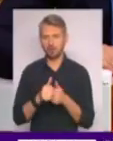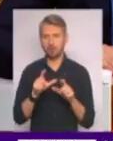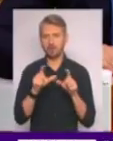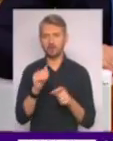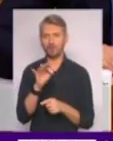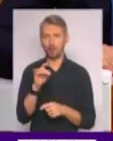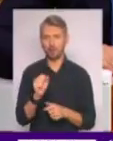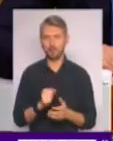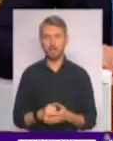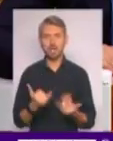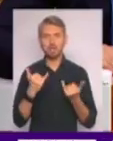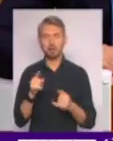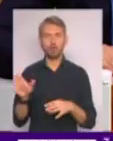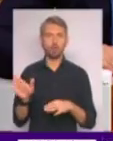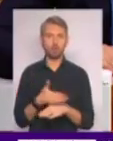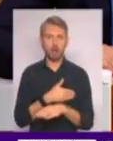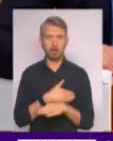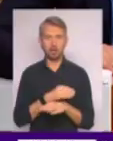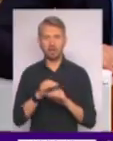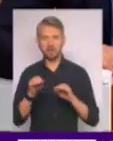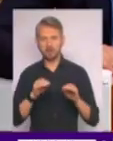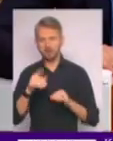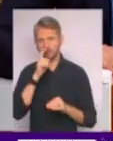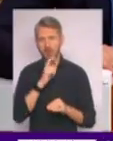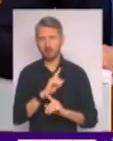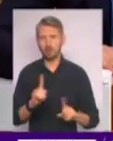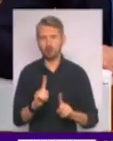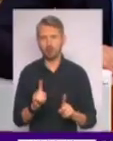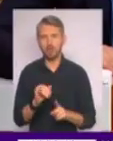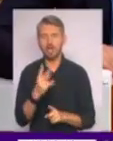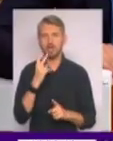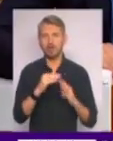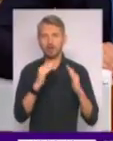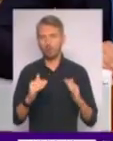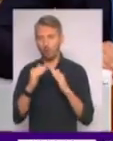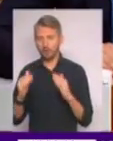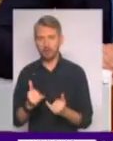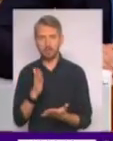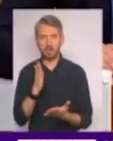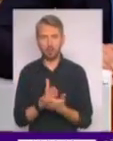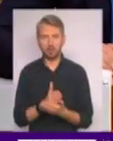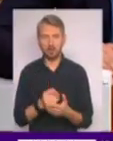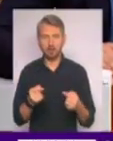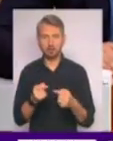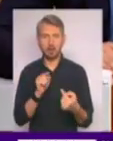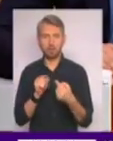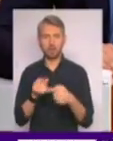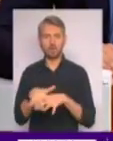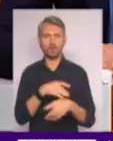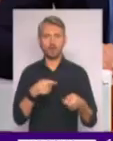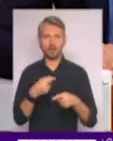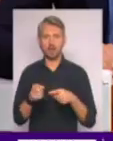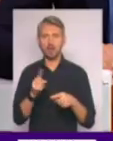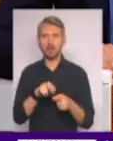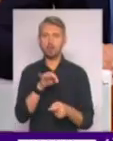Фора. Тепер його убрали, наставили неізвісно що, і два кіоска тепер знаходяться якраз напроти ринку. Це Поріка